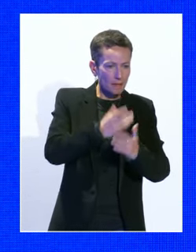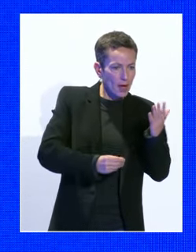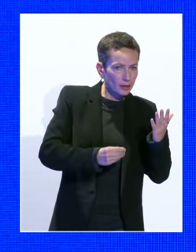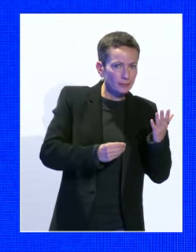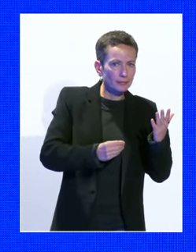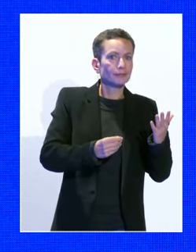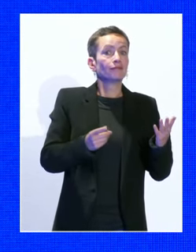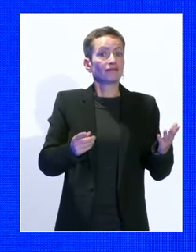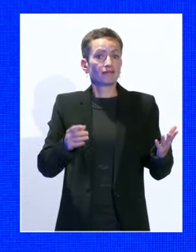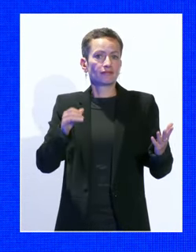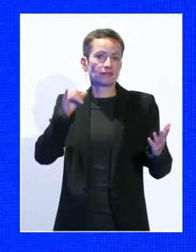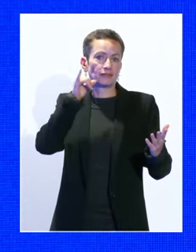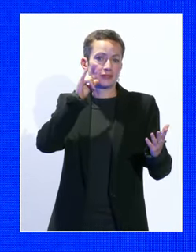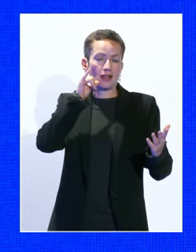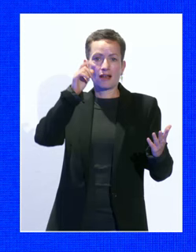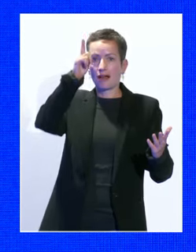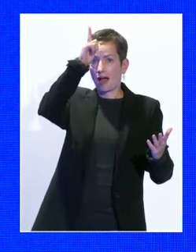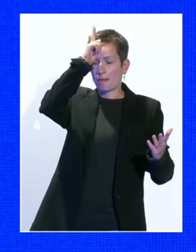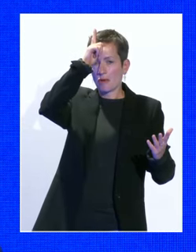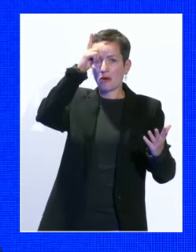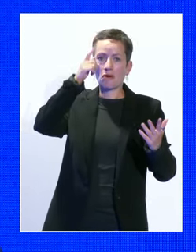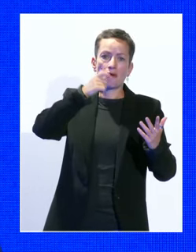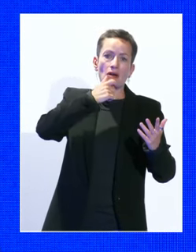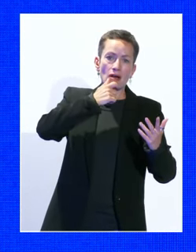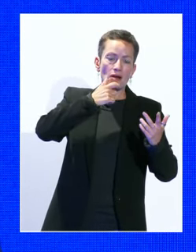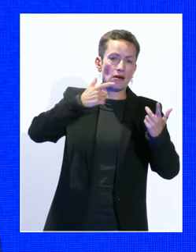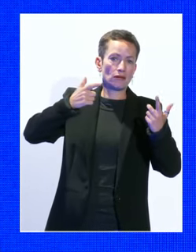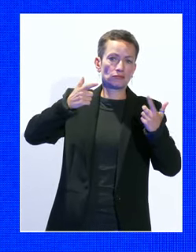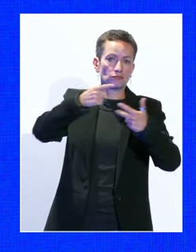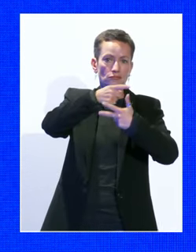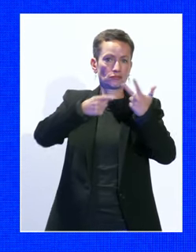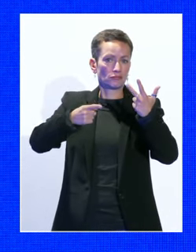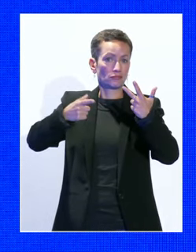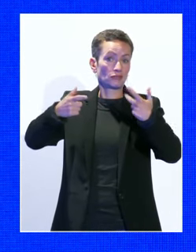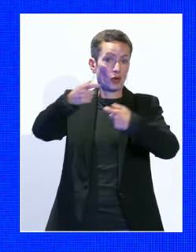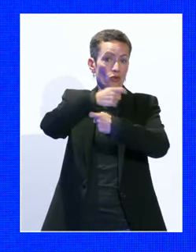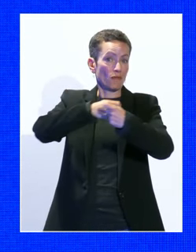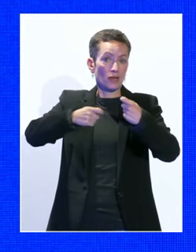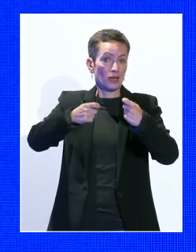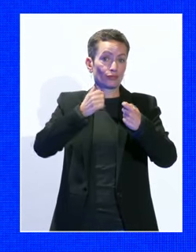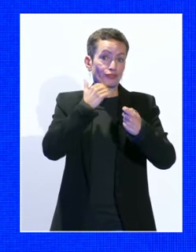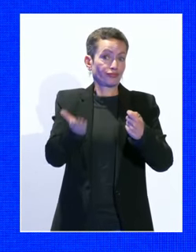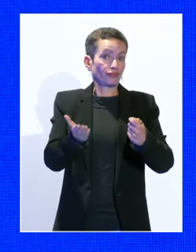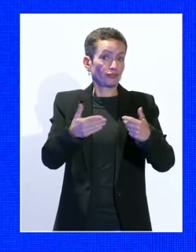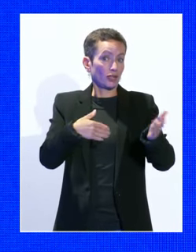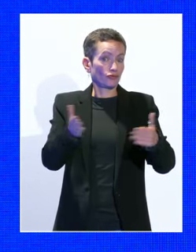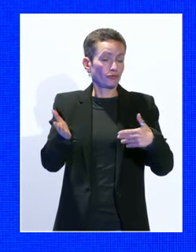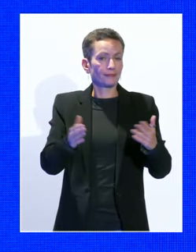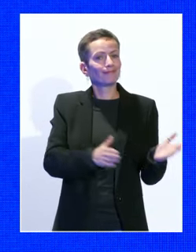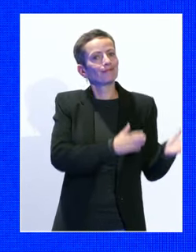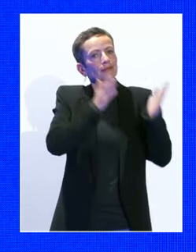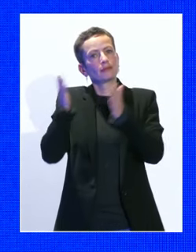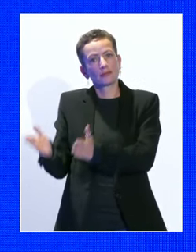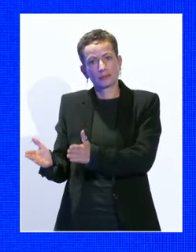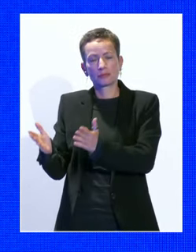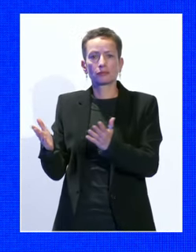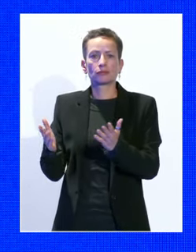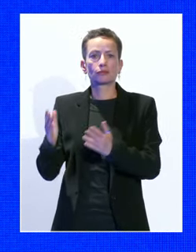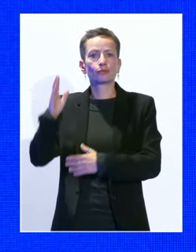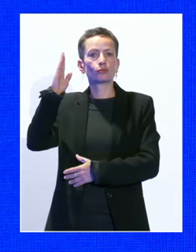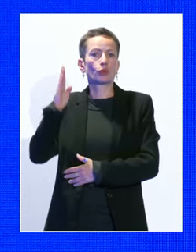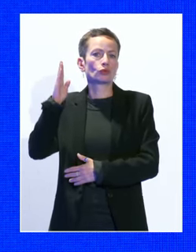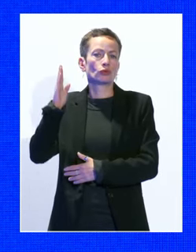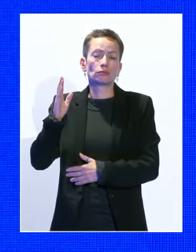l'économie italienne, ni l'économie allemande, ni l'économie britannique ne peuvent pas fonctionner. Et il y a le